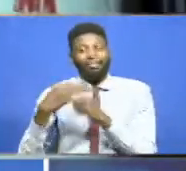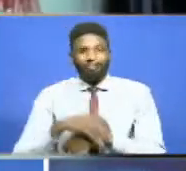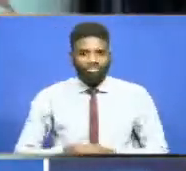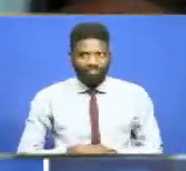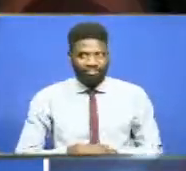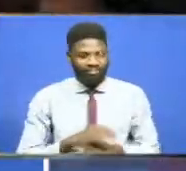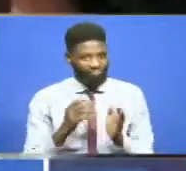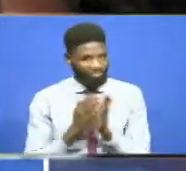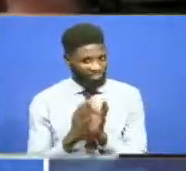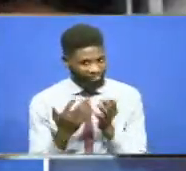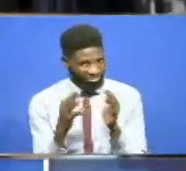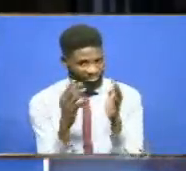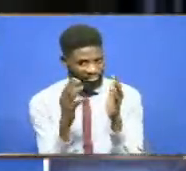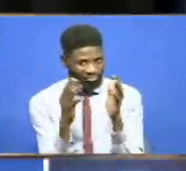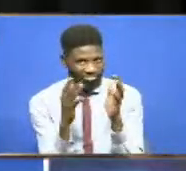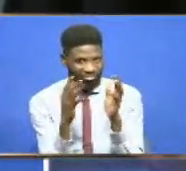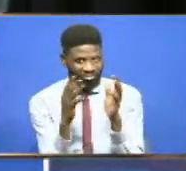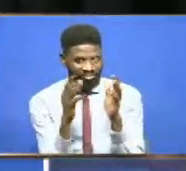Kongole Iliana.